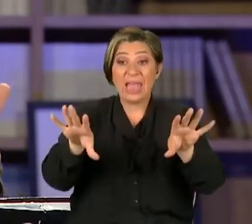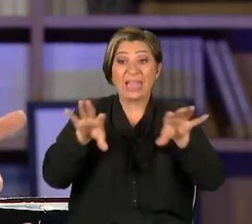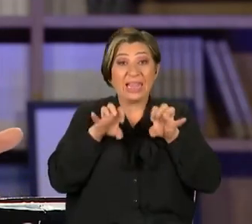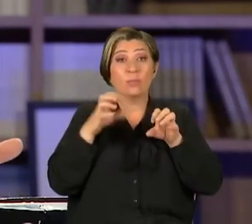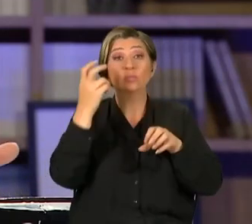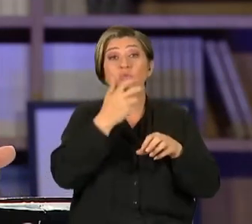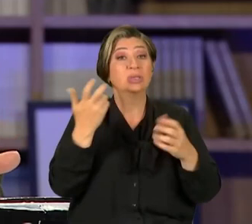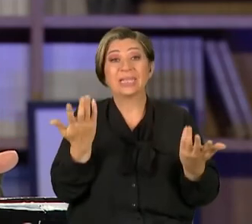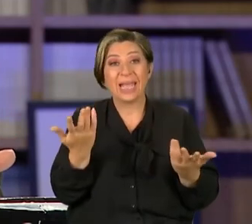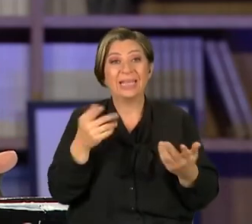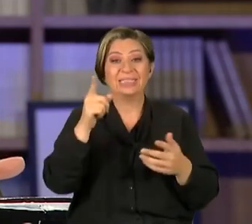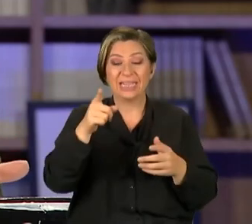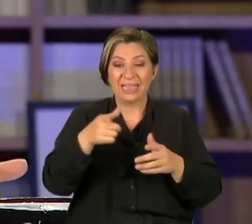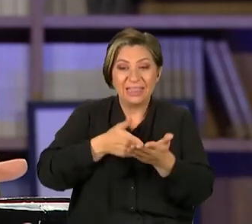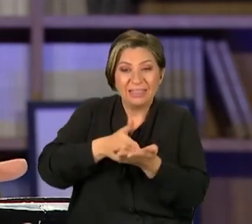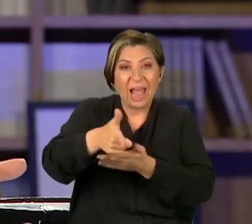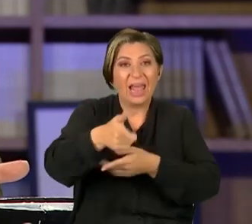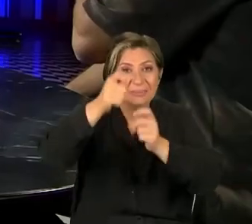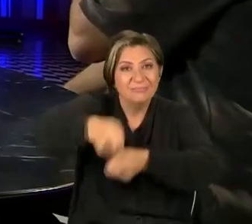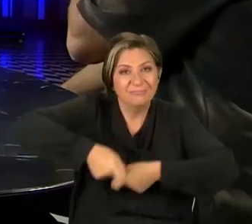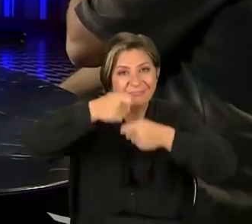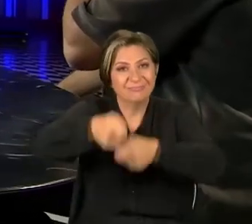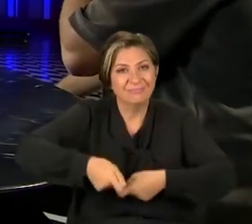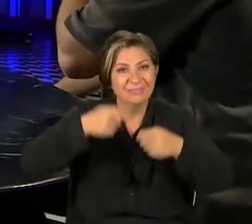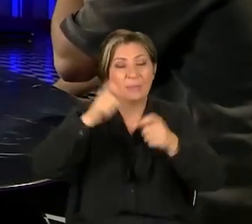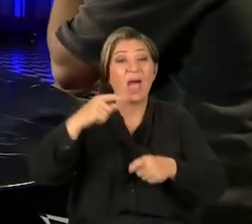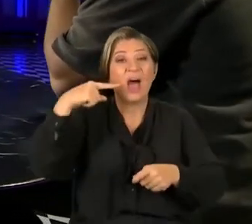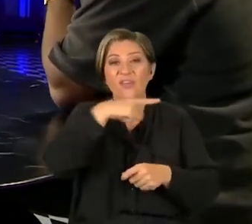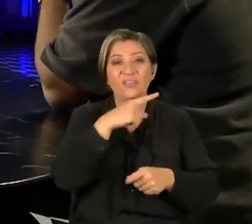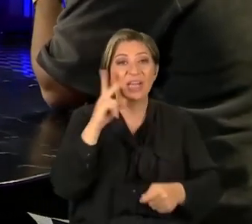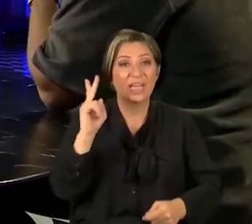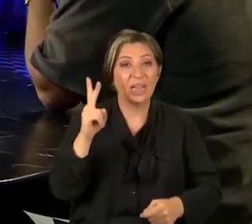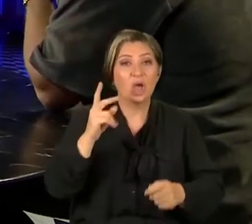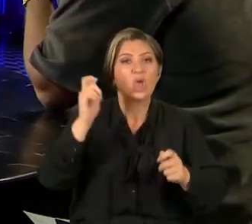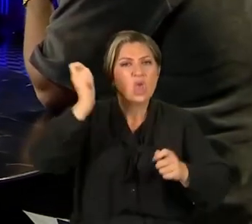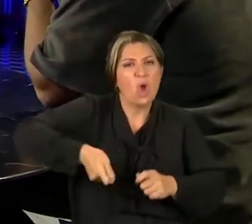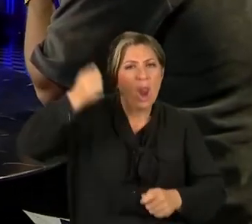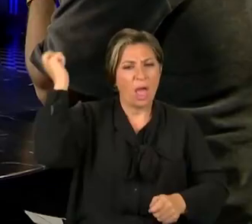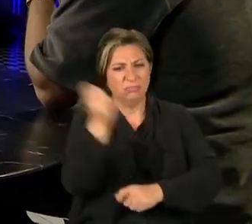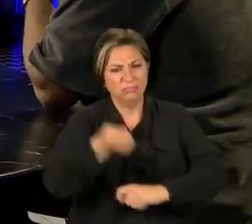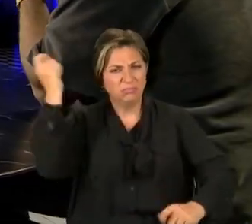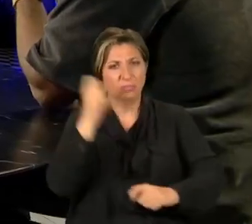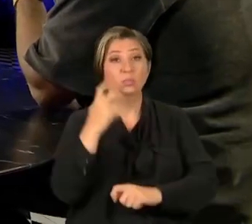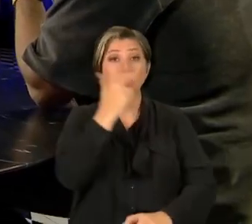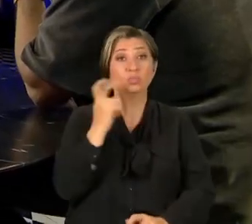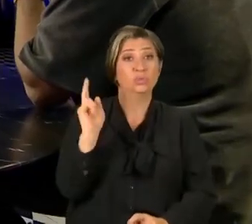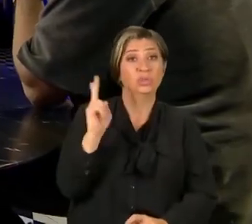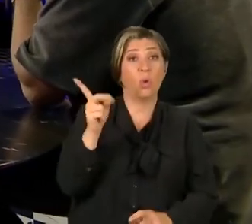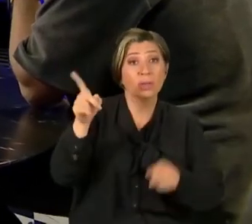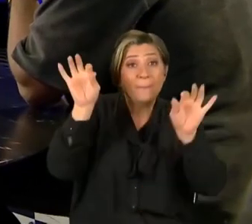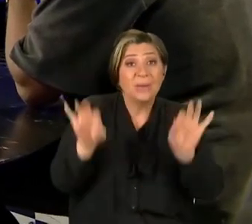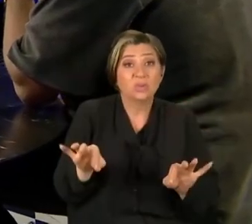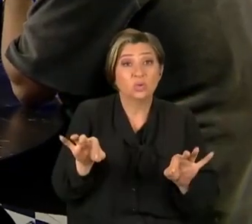müzik zaten senin Tarlalarda çalıştırdığın Afrikalı kölelerinin müziği oradan